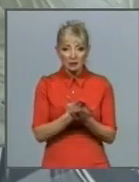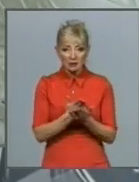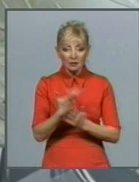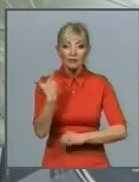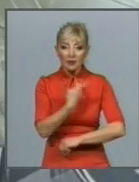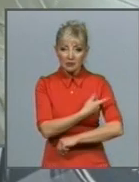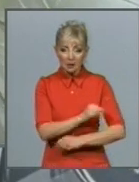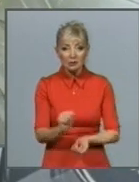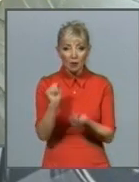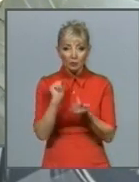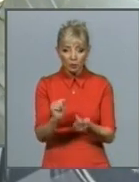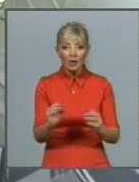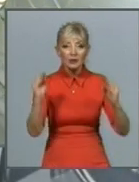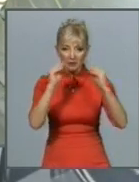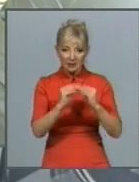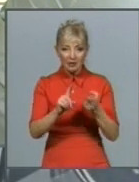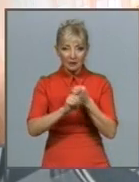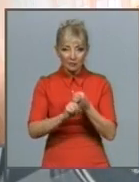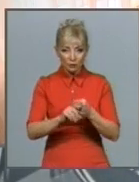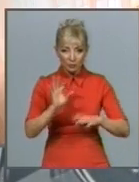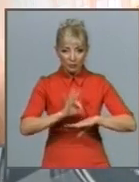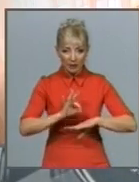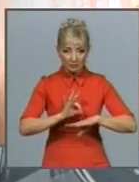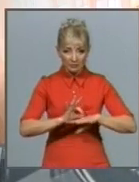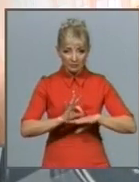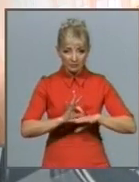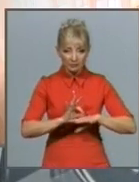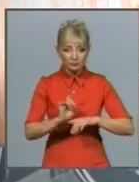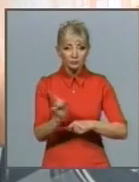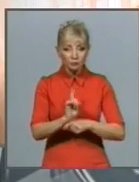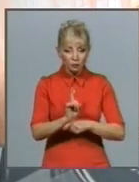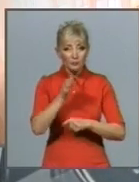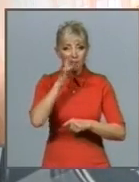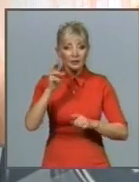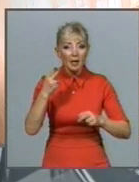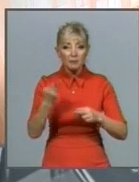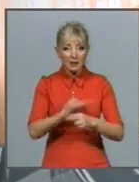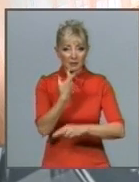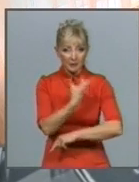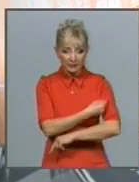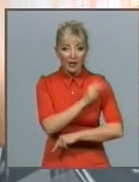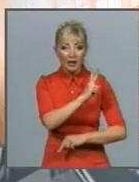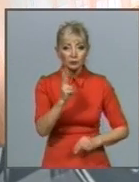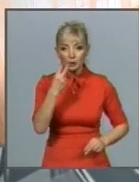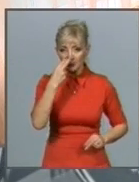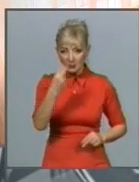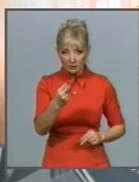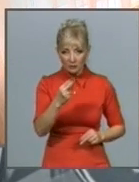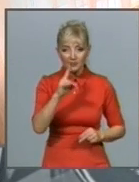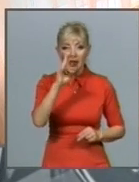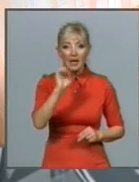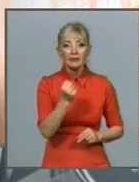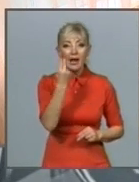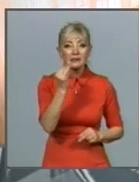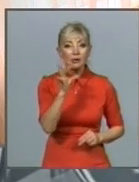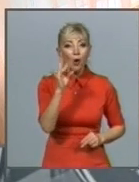вакцинація проти 10 інфекційних хвороб. Норма, коли без щеплень, які передбачені національним календарем